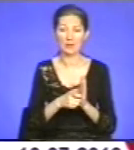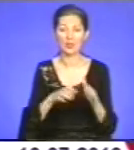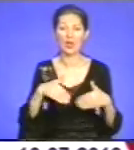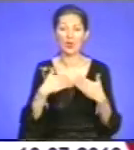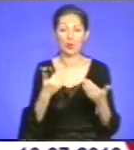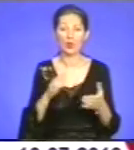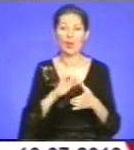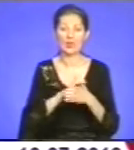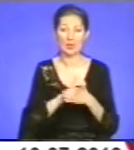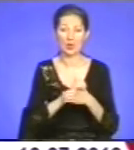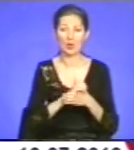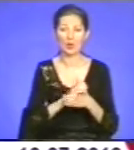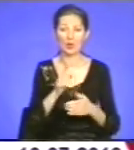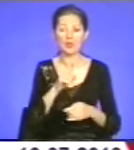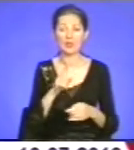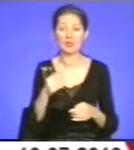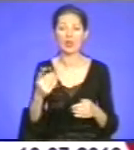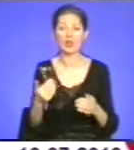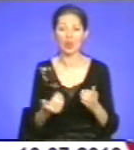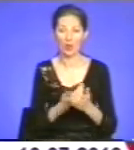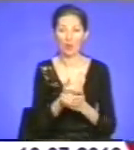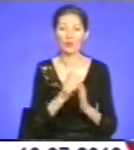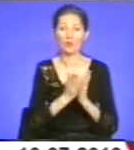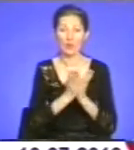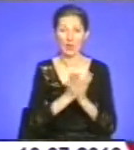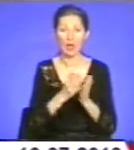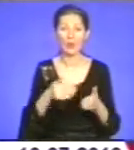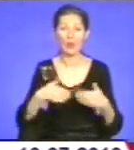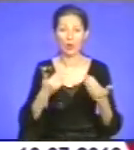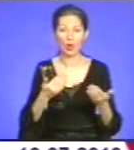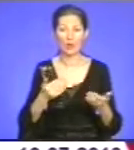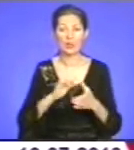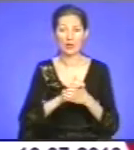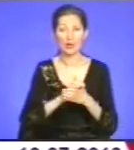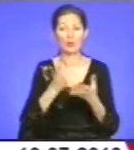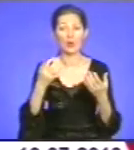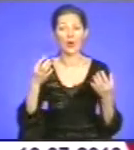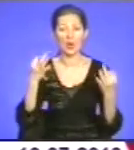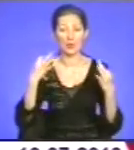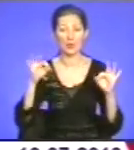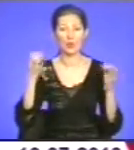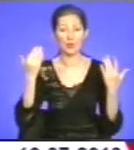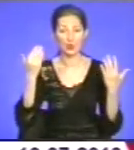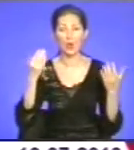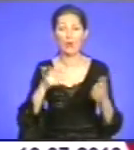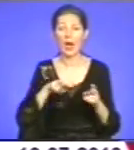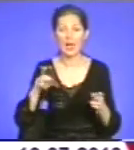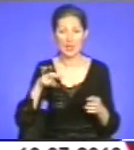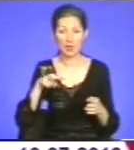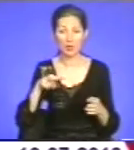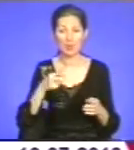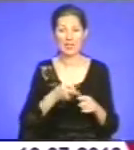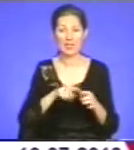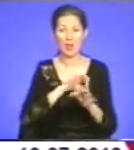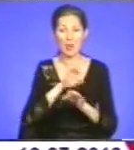пропонуємо знайомство з новими надходженнями, пропонуємо знайомство з дозвіллєвою літературою. Оскільки цей проект